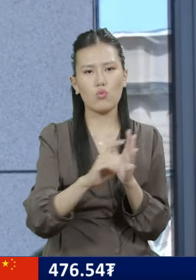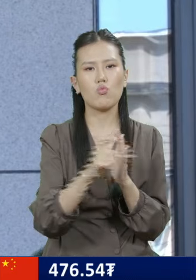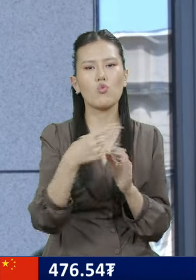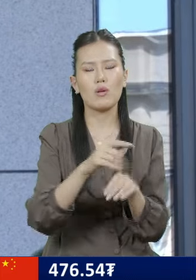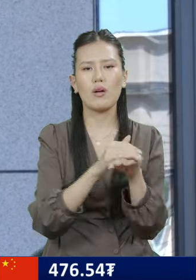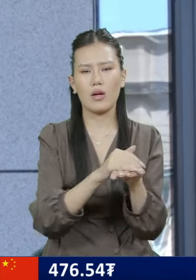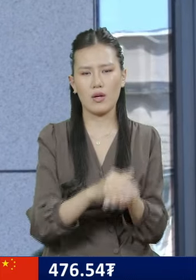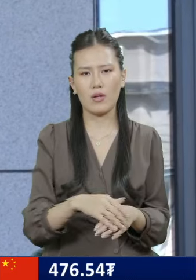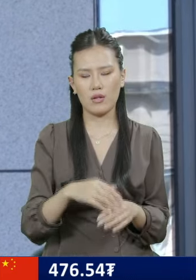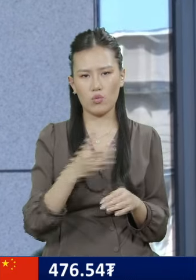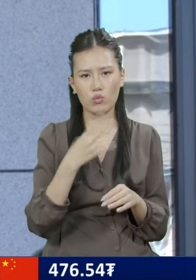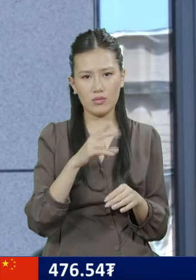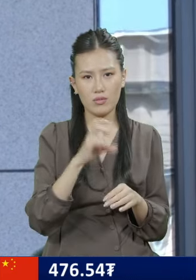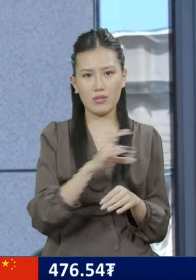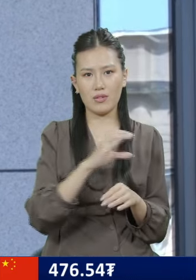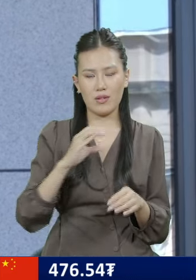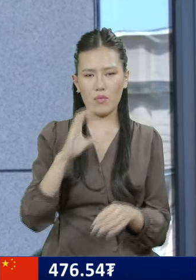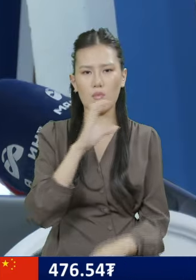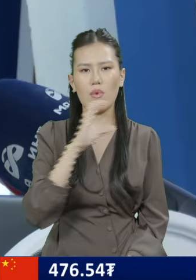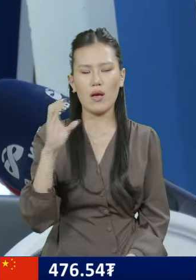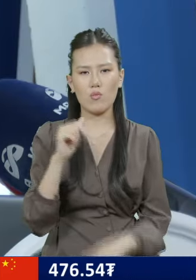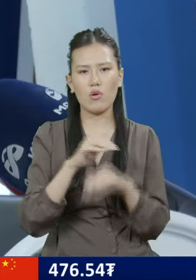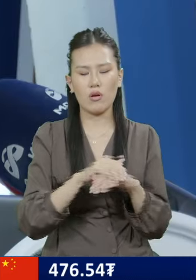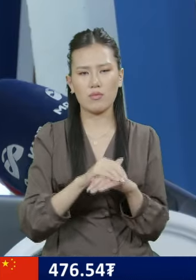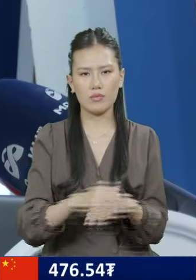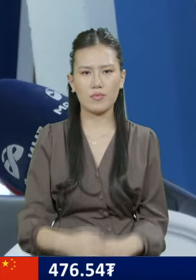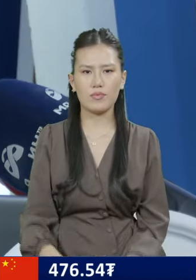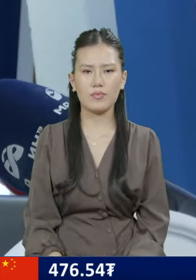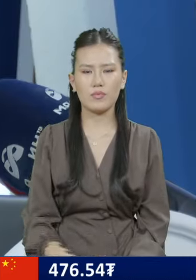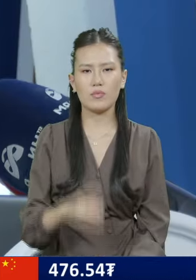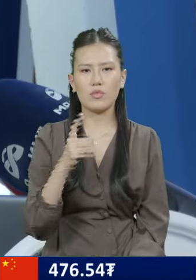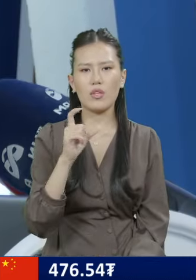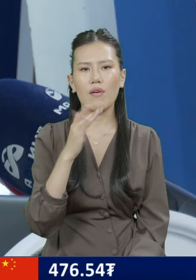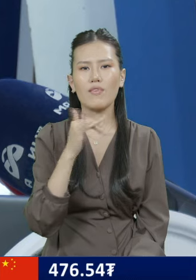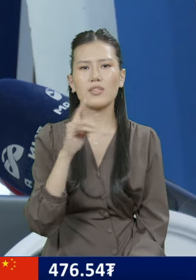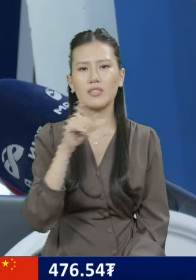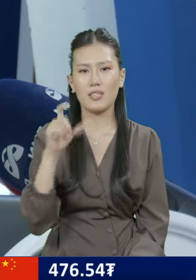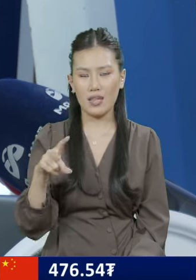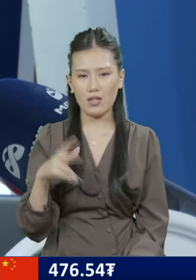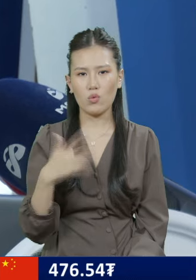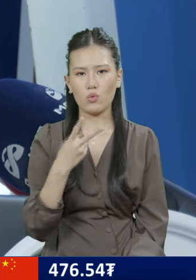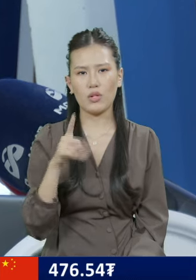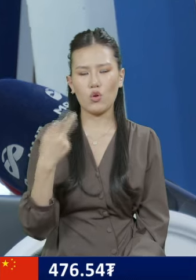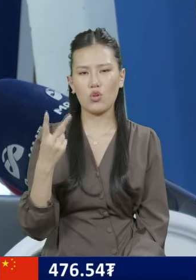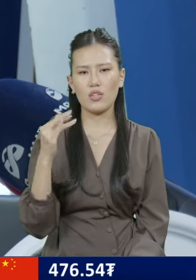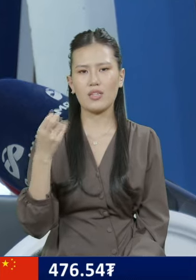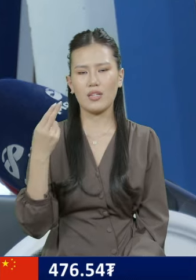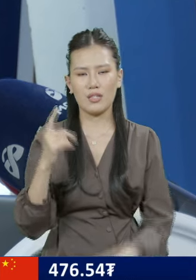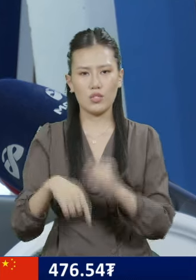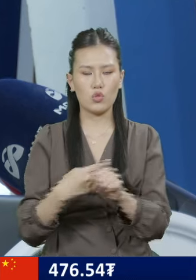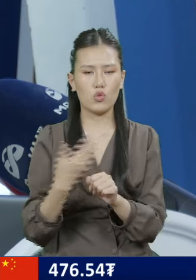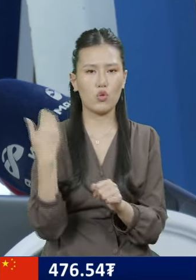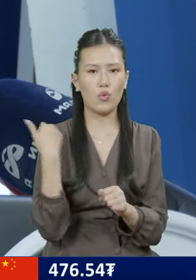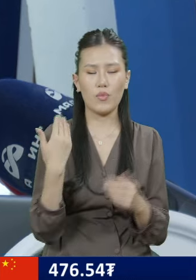нэгж байгууллагын эзэлж байна. Гэвийн зээлийн үлдэгдэл 31.2 их найд төгрөг болж өмнөх оны мөн үеэс